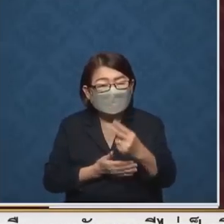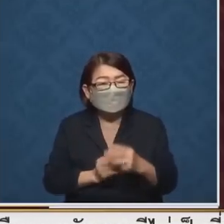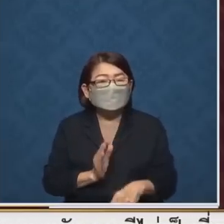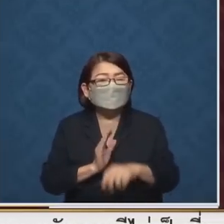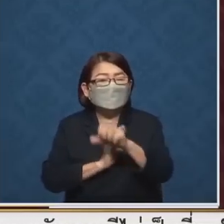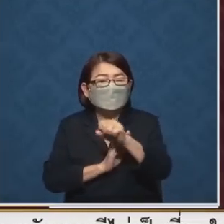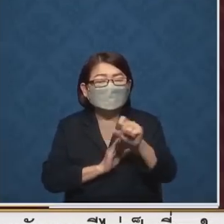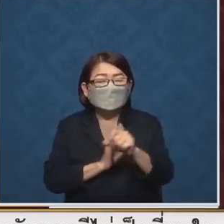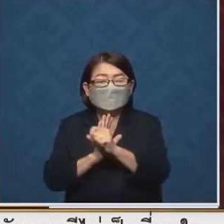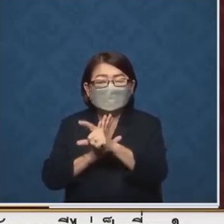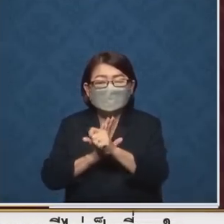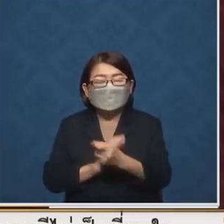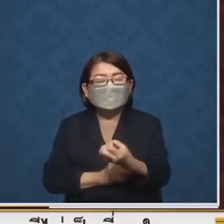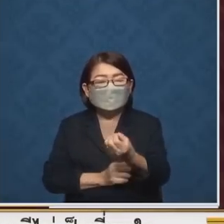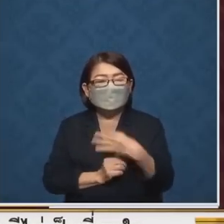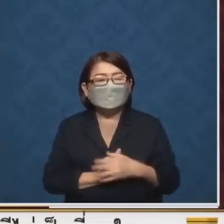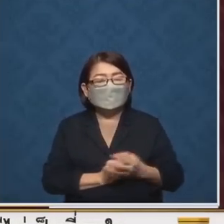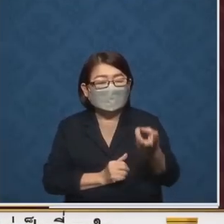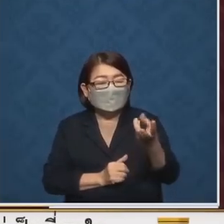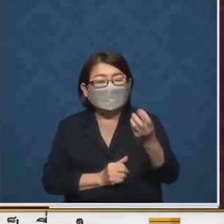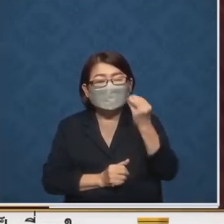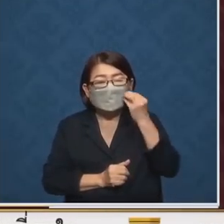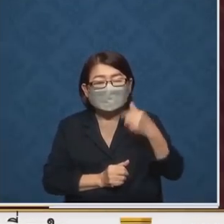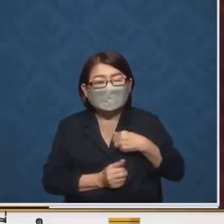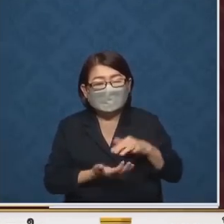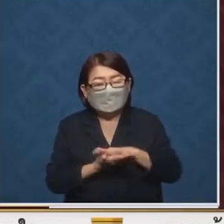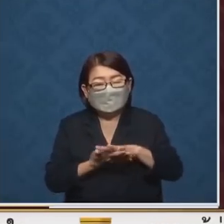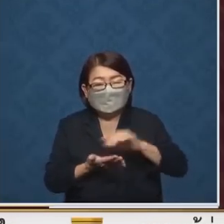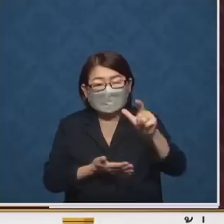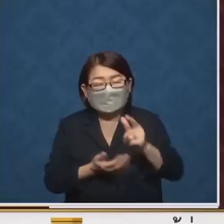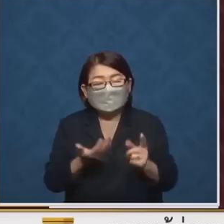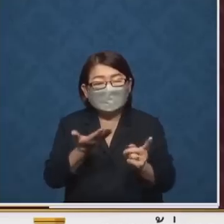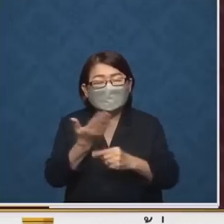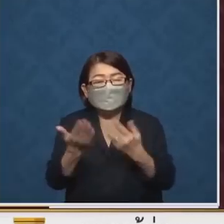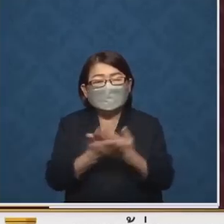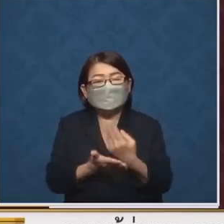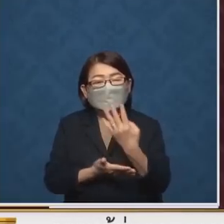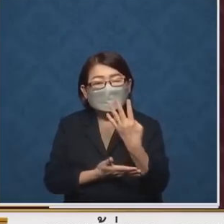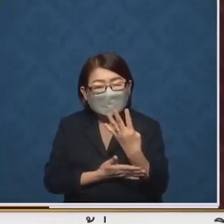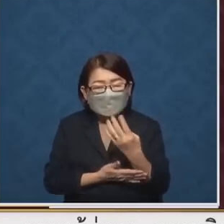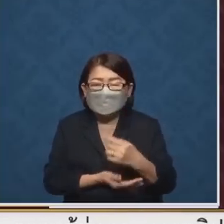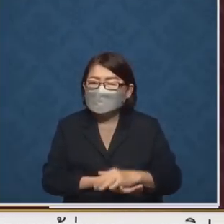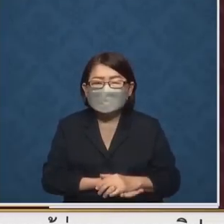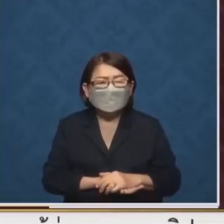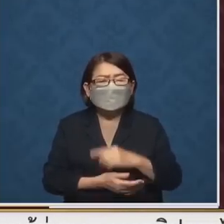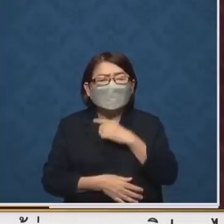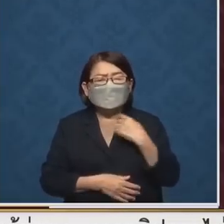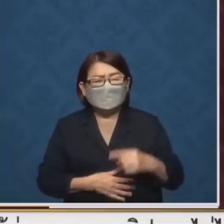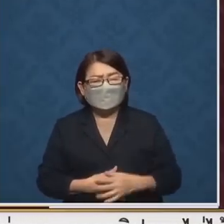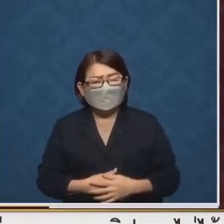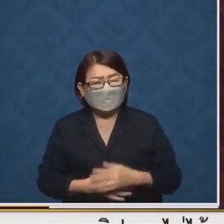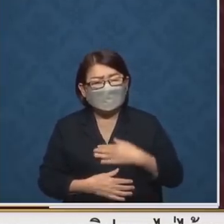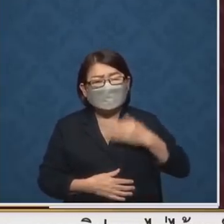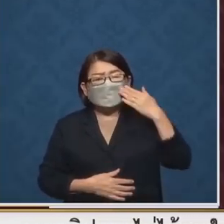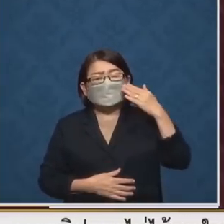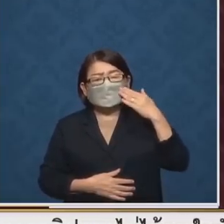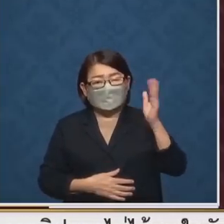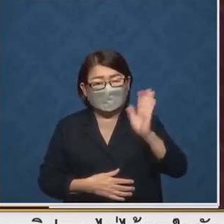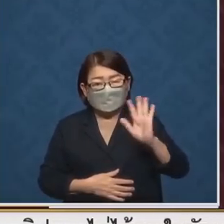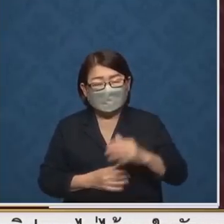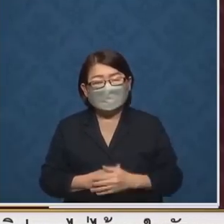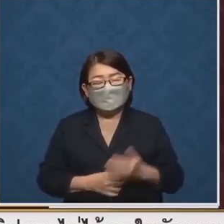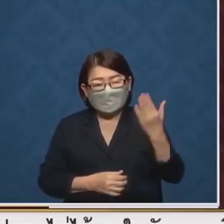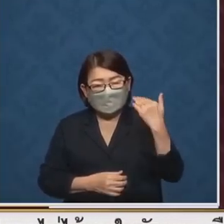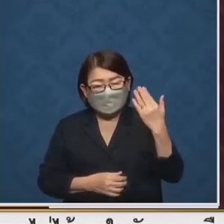ตคุยกผมบอกว่าข้าวบ้านข้าวเขาเปลอกกิโลละ 4 บาท เขาบอกเขาทำ แลวไมคุ้มคะผมไมไดอiviดีนะครบ ตอน